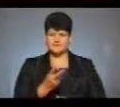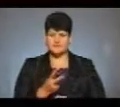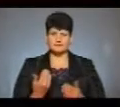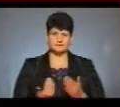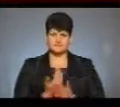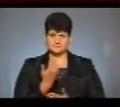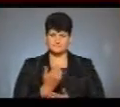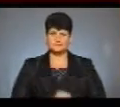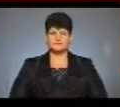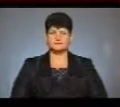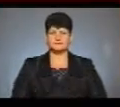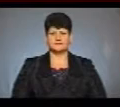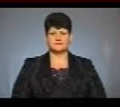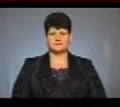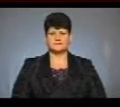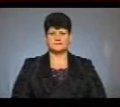випуску.